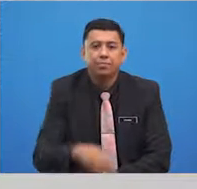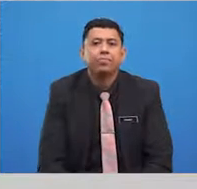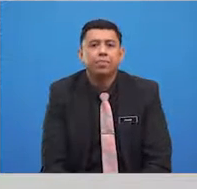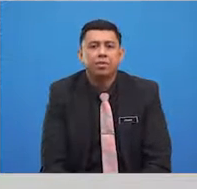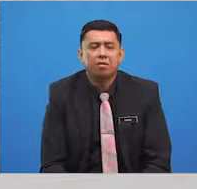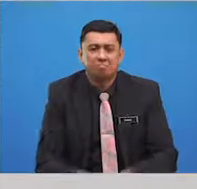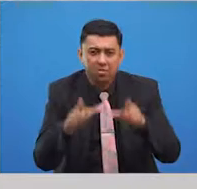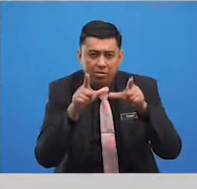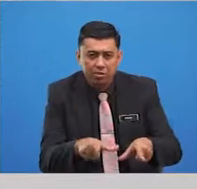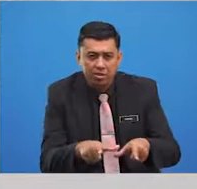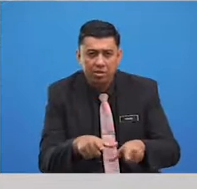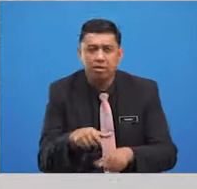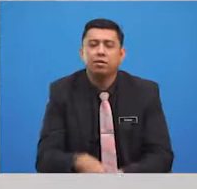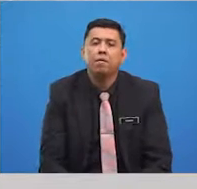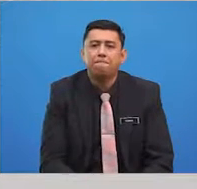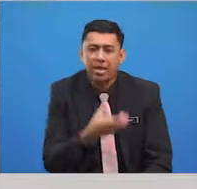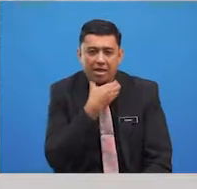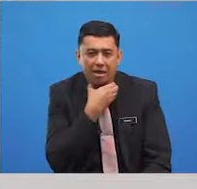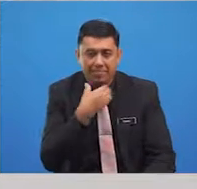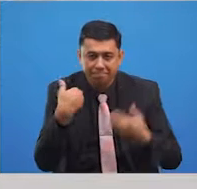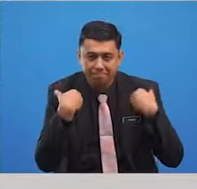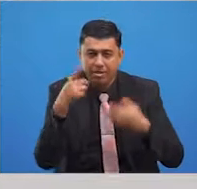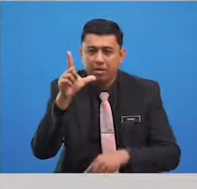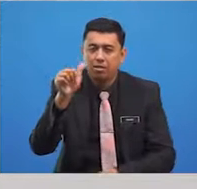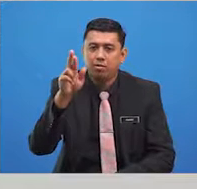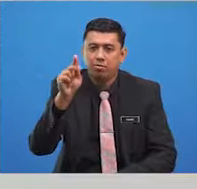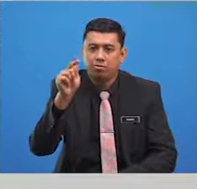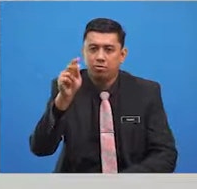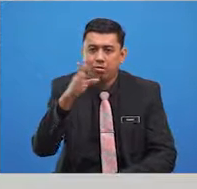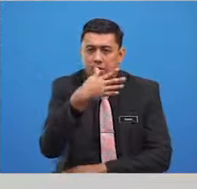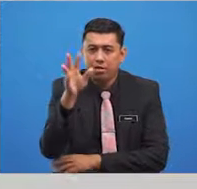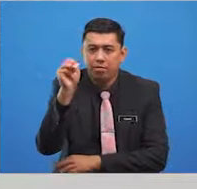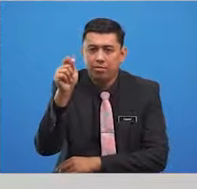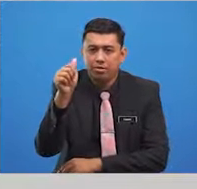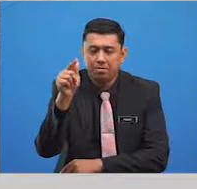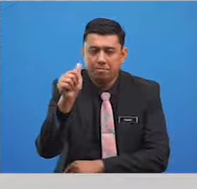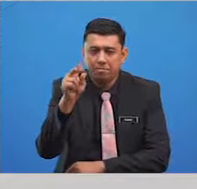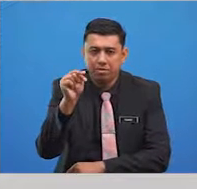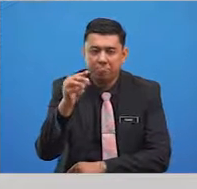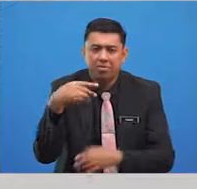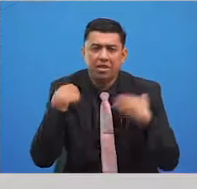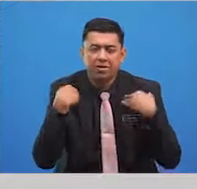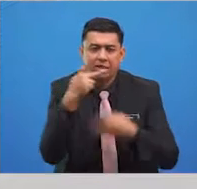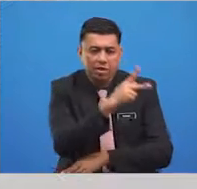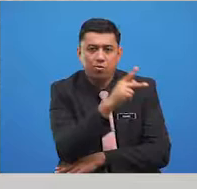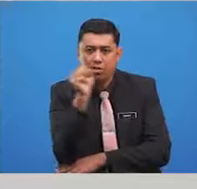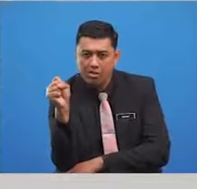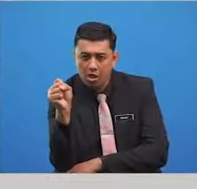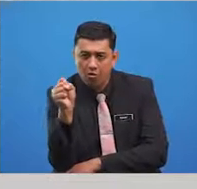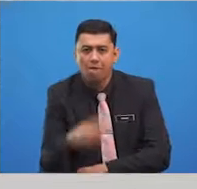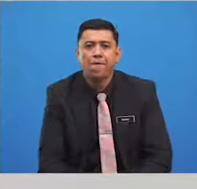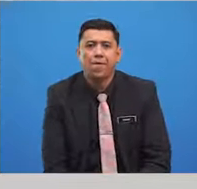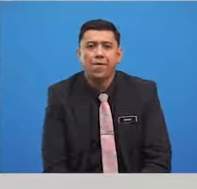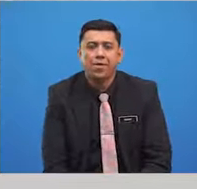ini terletak di Larut Matang Perak, sebahagian pantai Kuala Selangor, pantai Samarahan